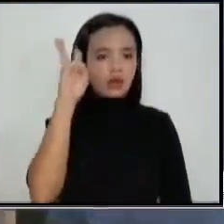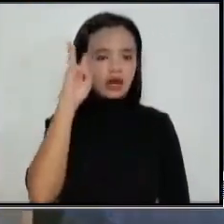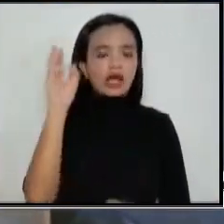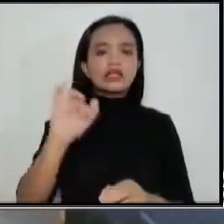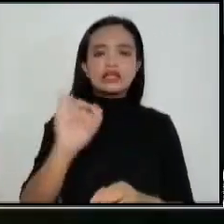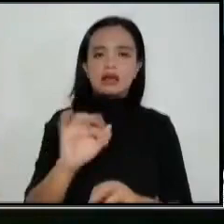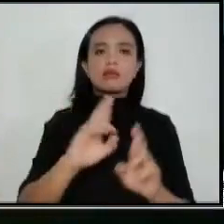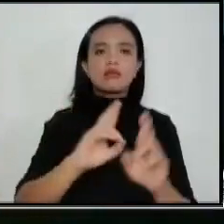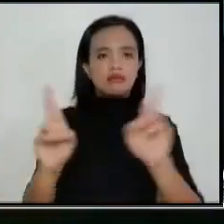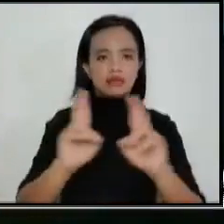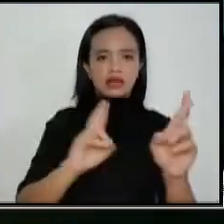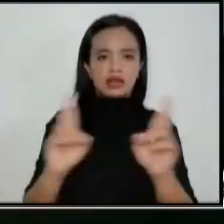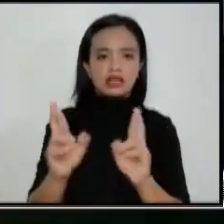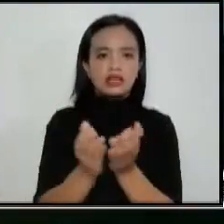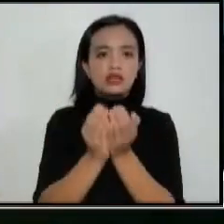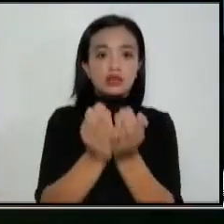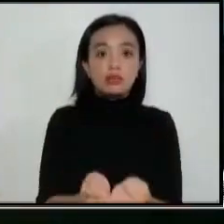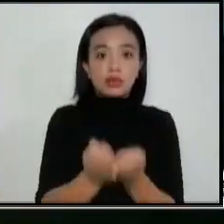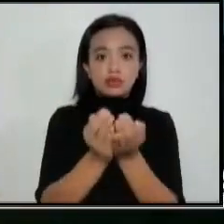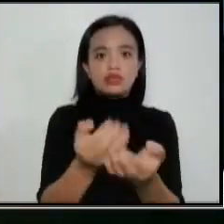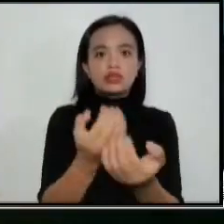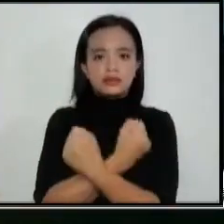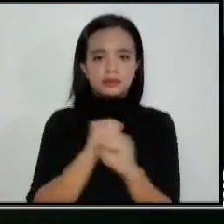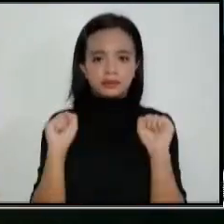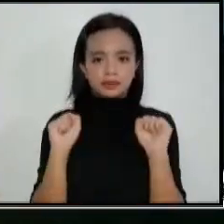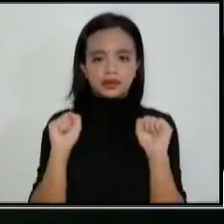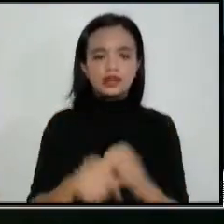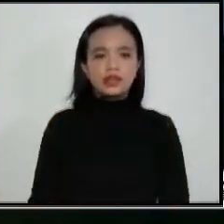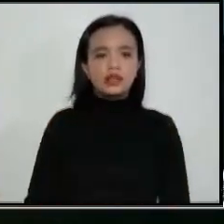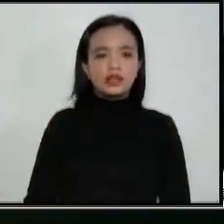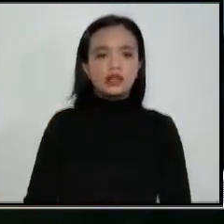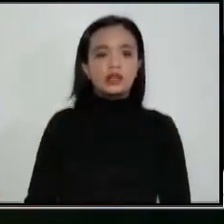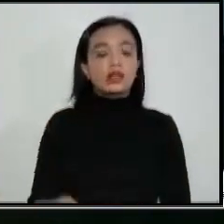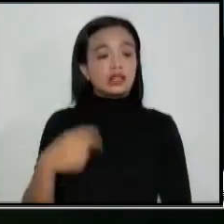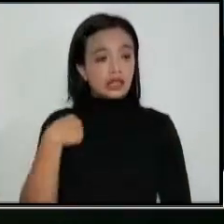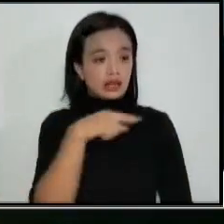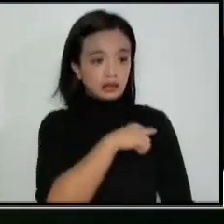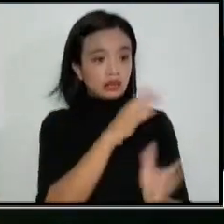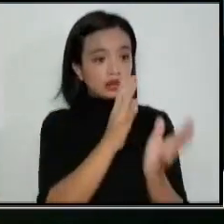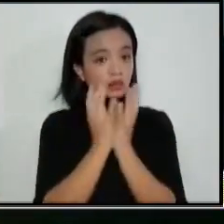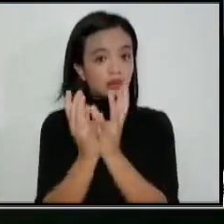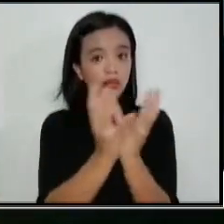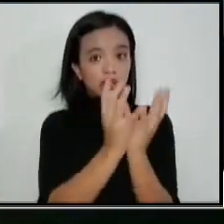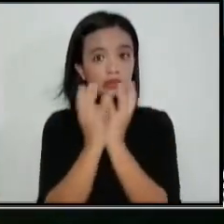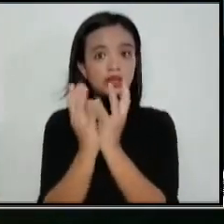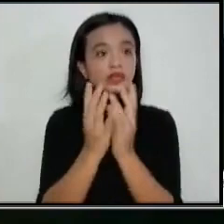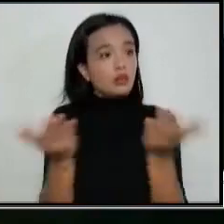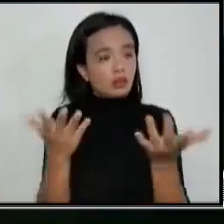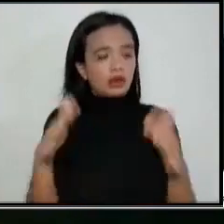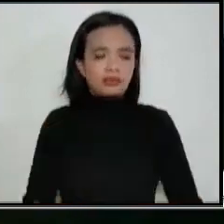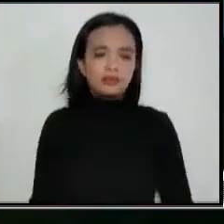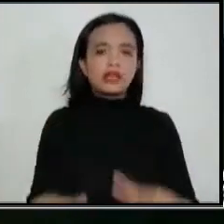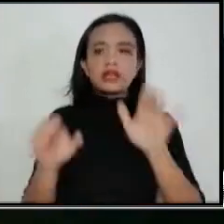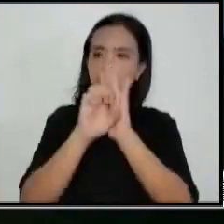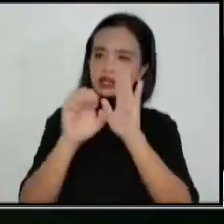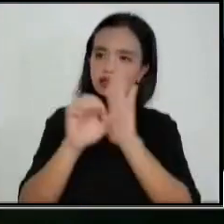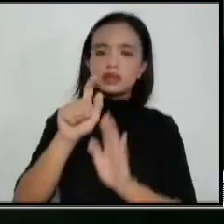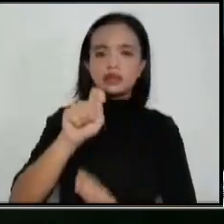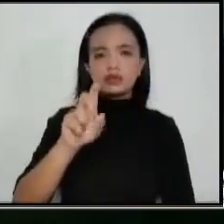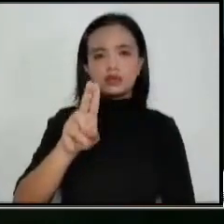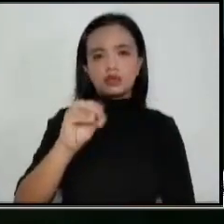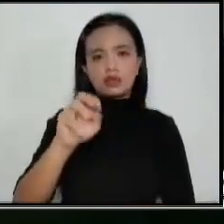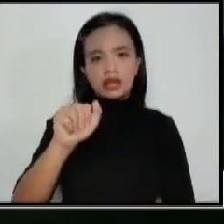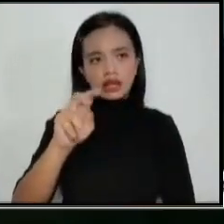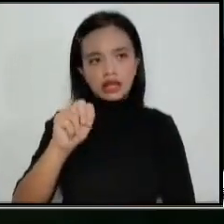kanilang rescue boats. Doon po sa mga communities namin na pwedeng unang bahain, like po sa Tumana, Malanday, Nangka, may